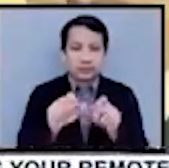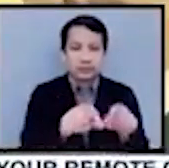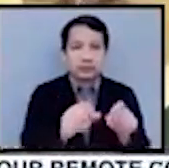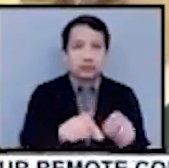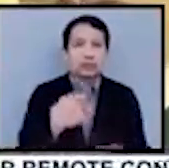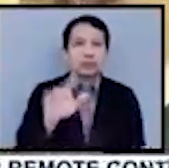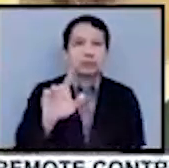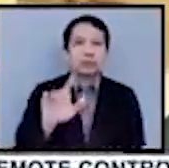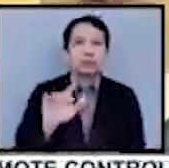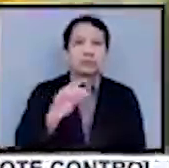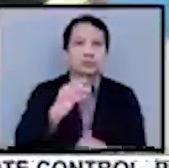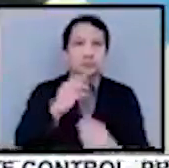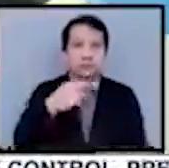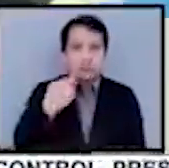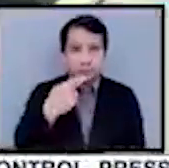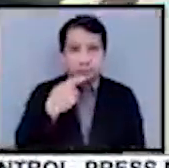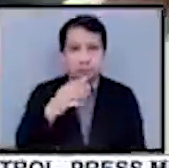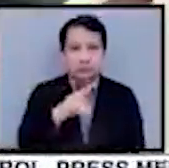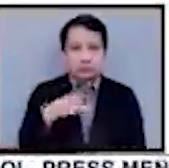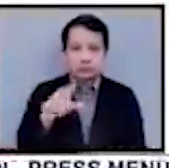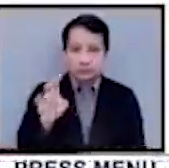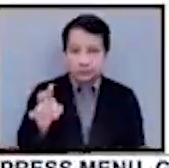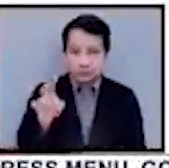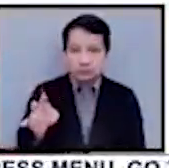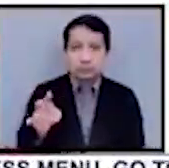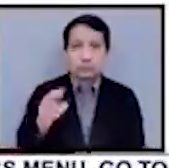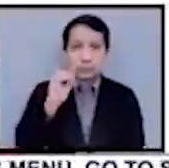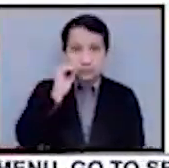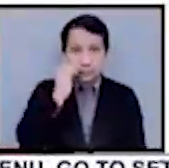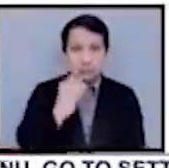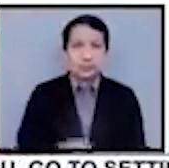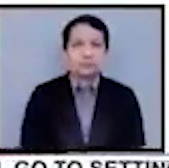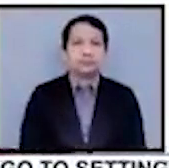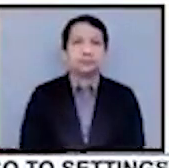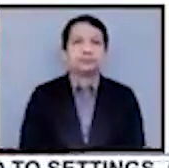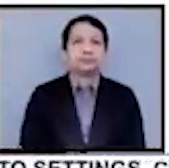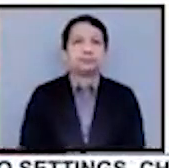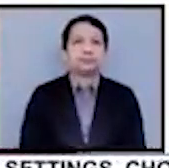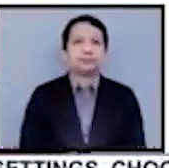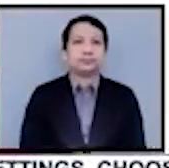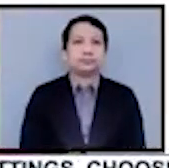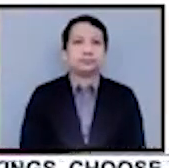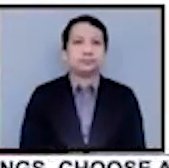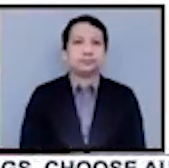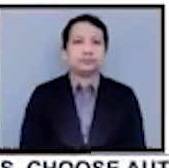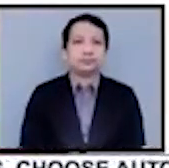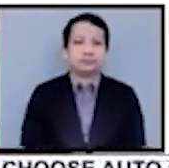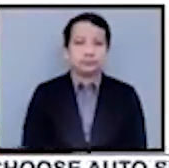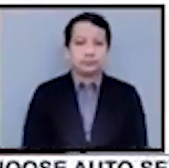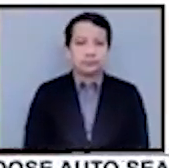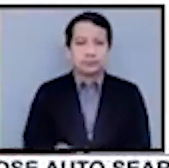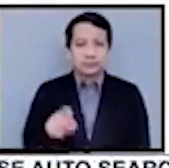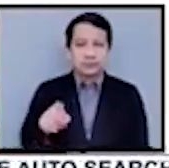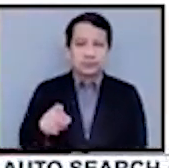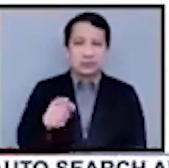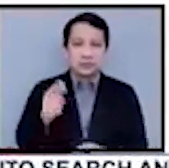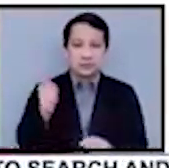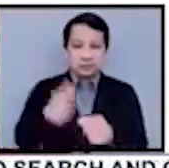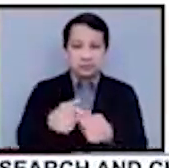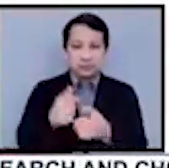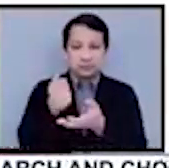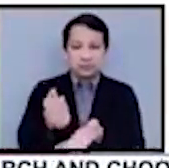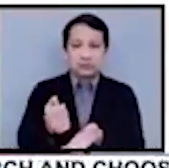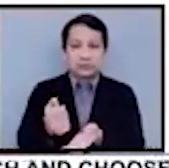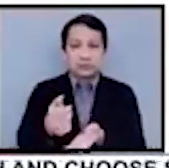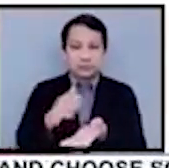at 170 pesos na sibuyas. Fuel subsidy dahil yung 29 pesos na dating gastos nila